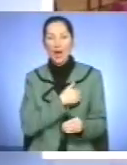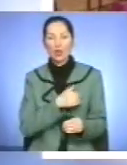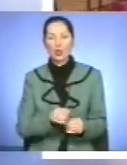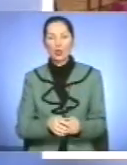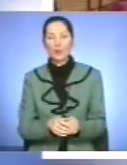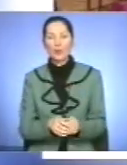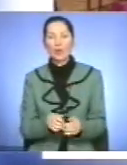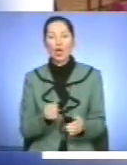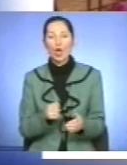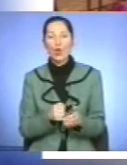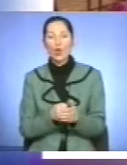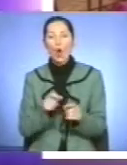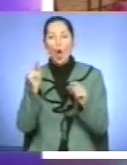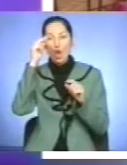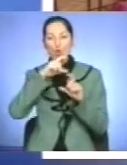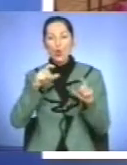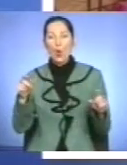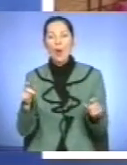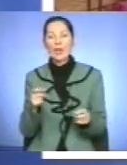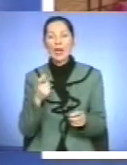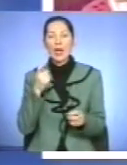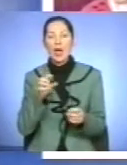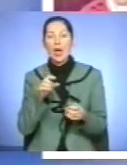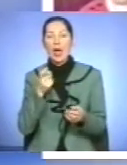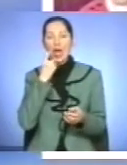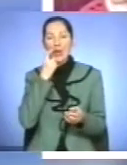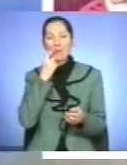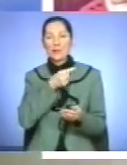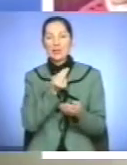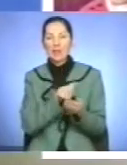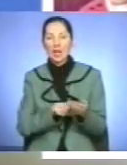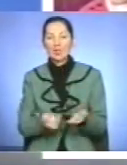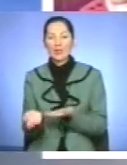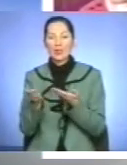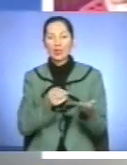До школи писанкарства запрошують члени громадської організації «Молода просвіта».